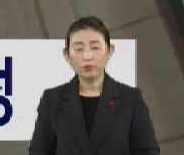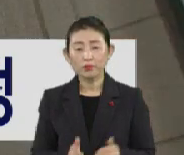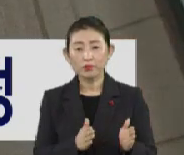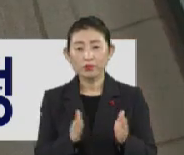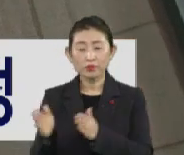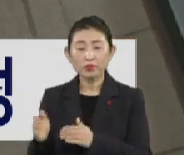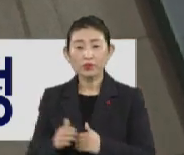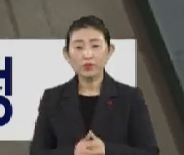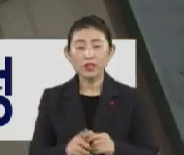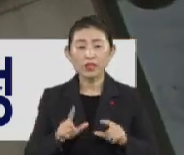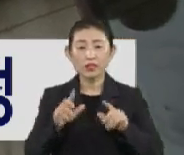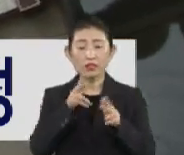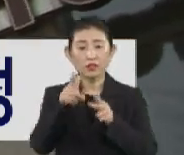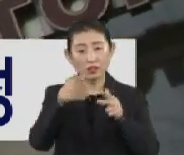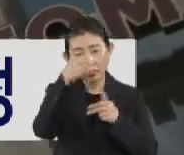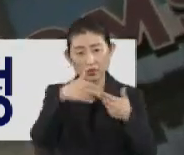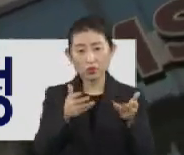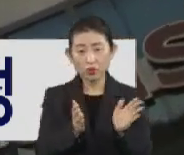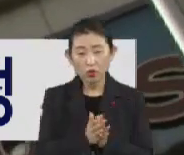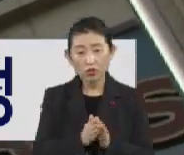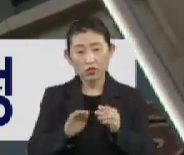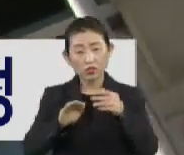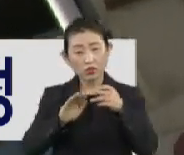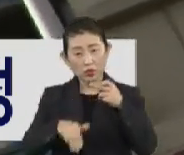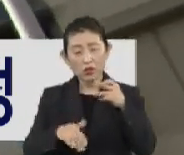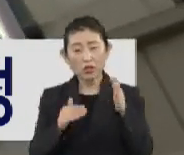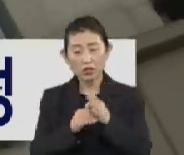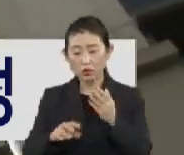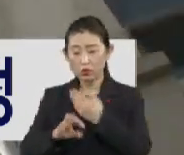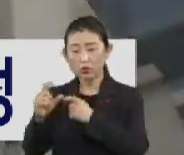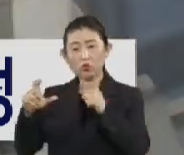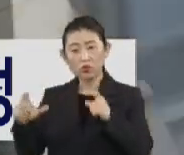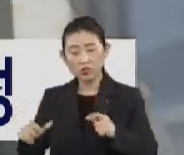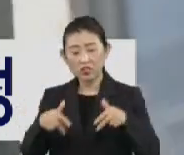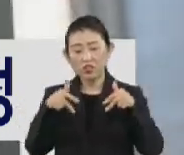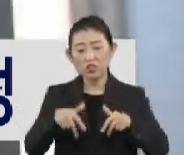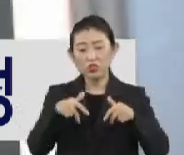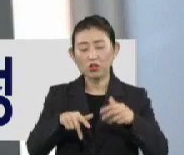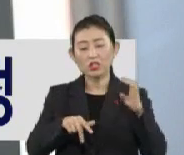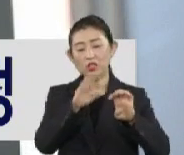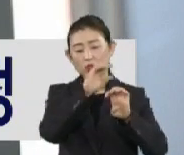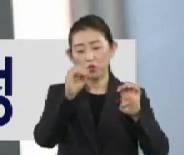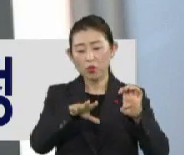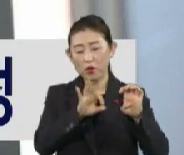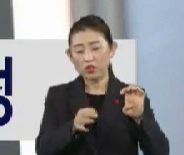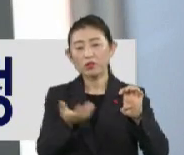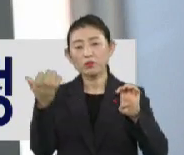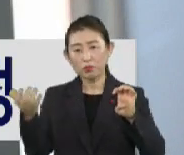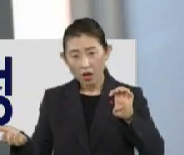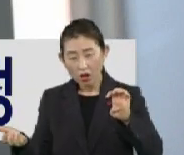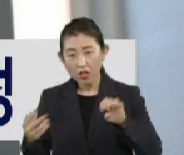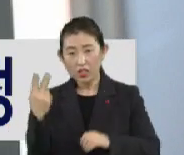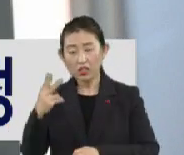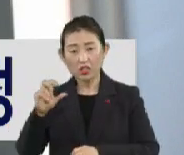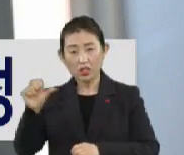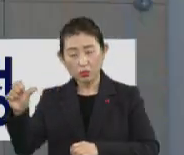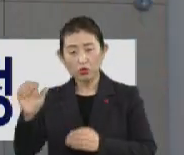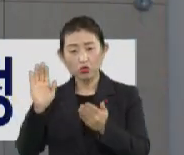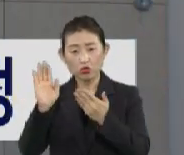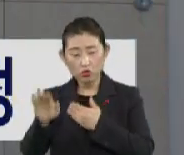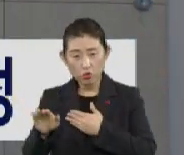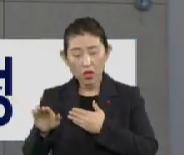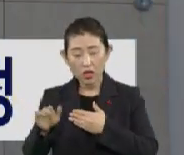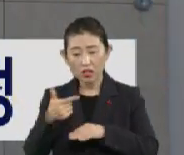했습니다. 기상산업기술원은 올해 말까지 동구 지역에 직원 40% 이상을 옮기고 2025년 이후